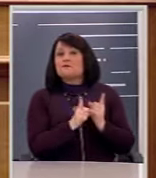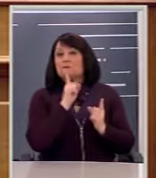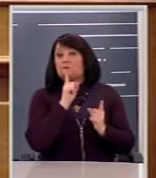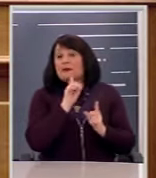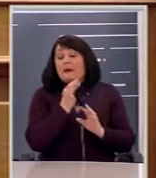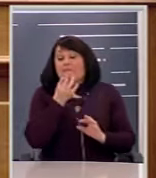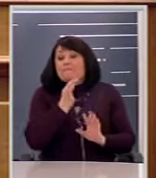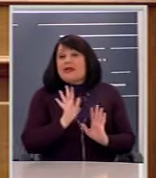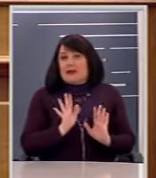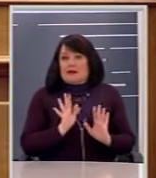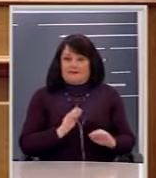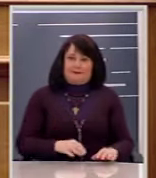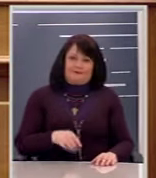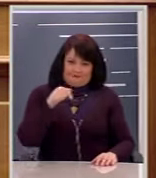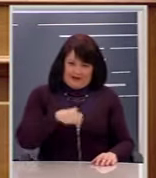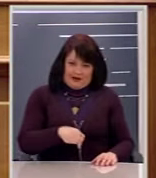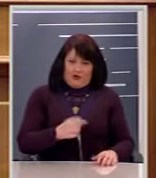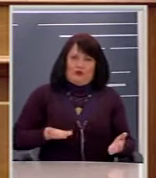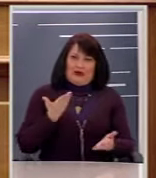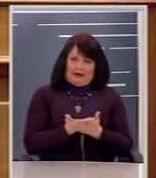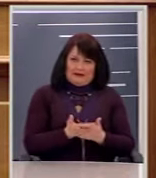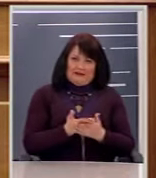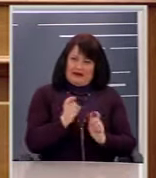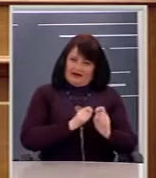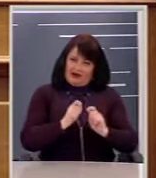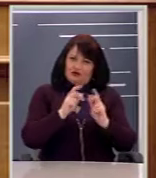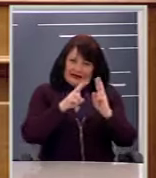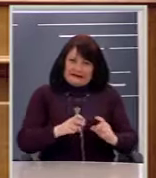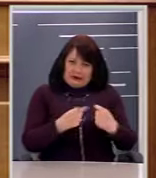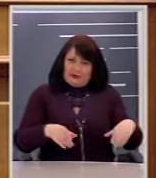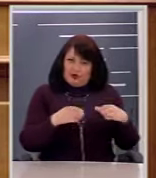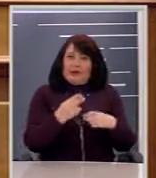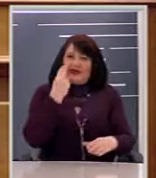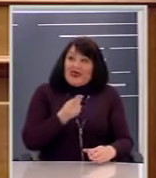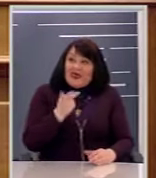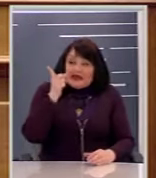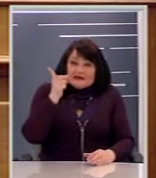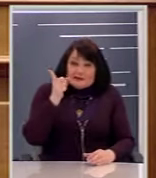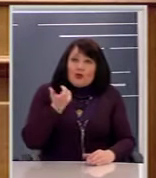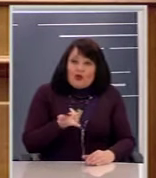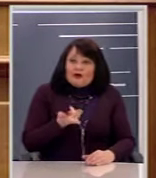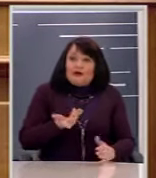συνάδελφοι, στην εξεταστική την οποία έχουμε καταθέσει, θα διαπιστώσετε ότι η πρόταση